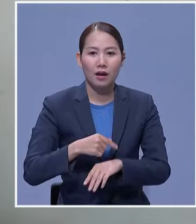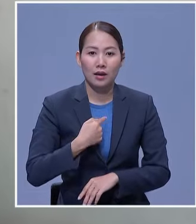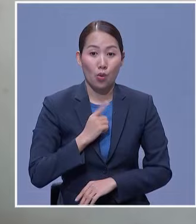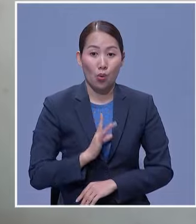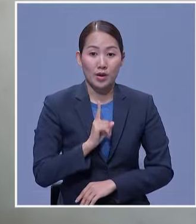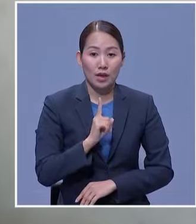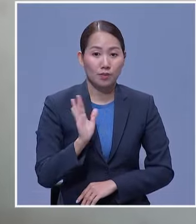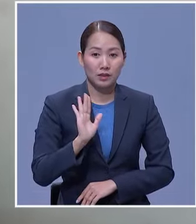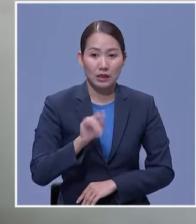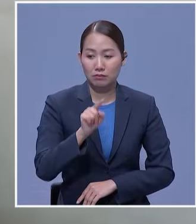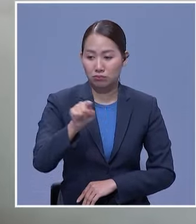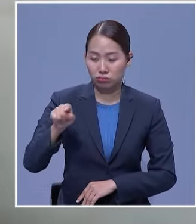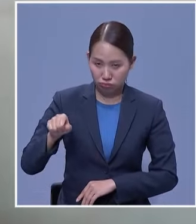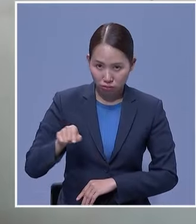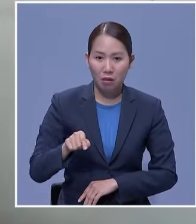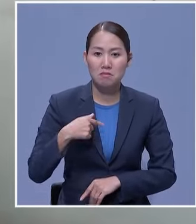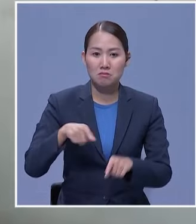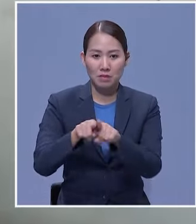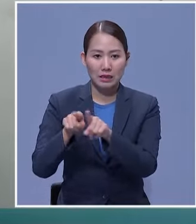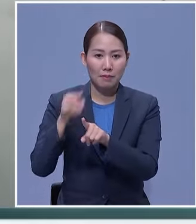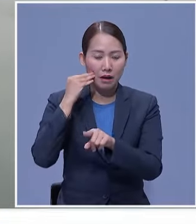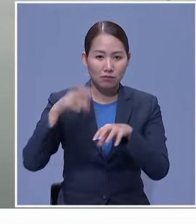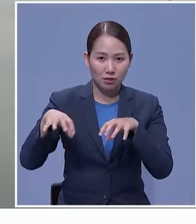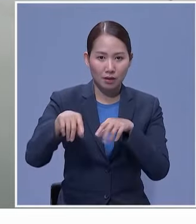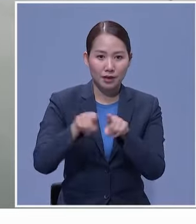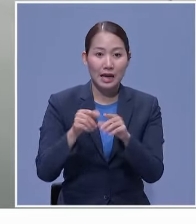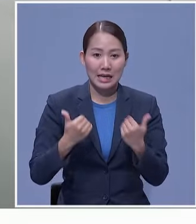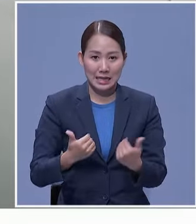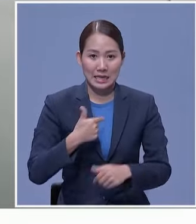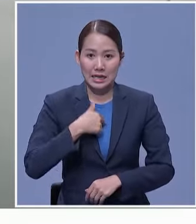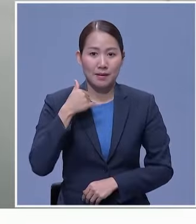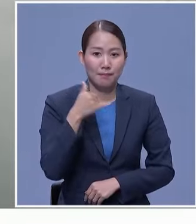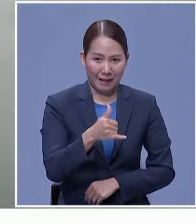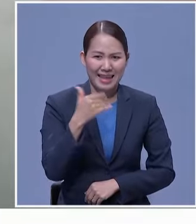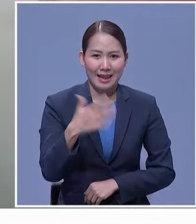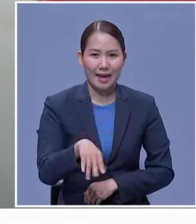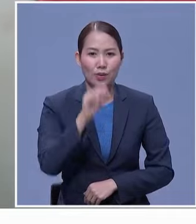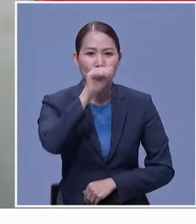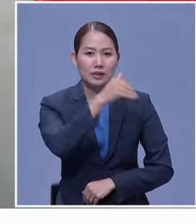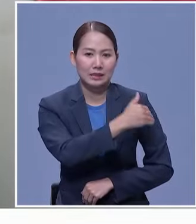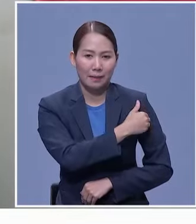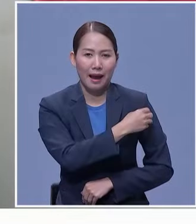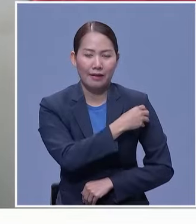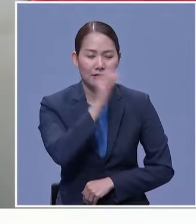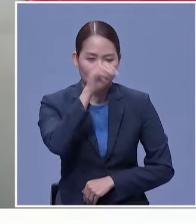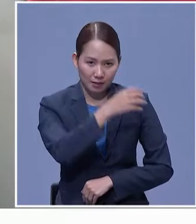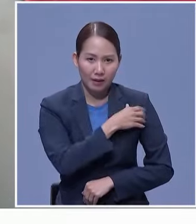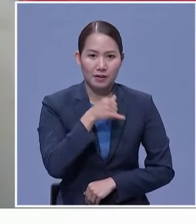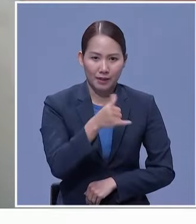ไปแล้วพี่ไปรอมาสายนะไม่เจอโทรไปก็ไม่